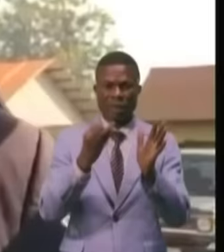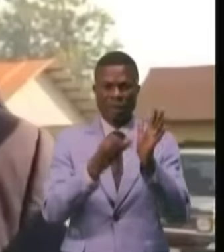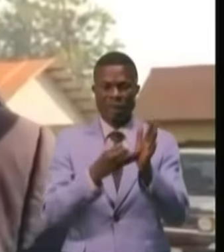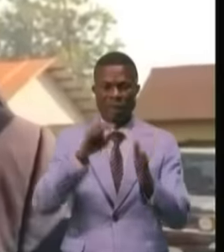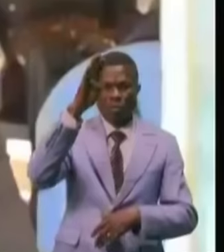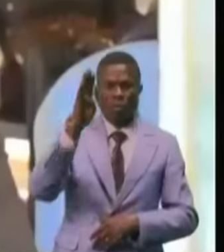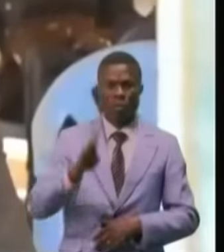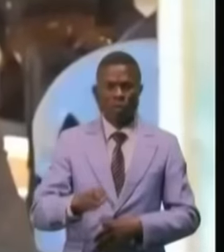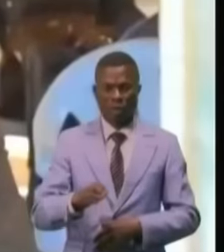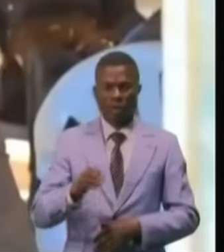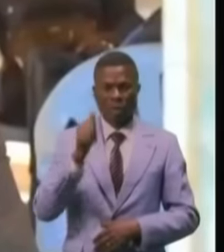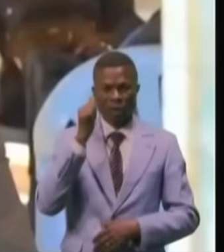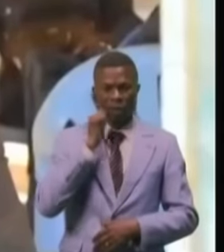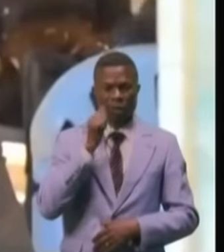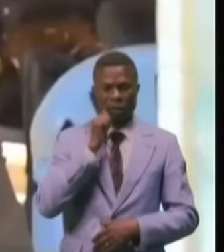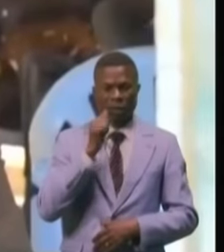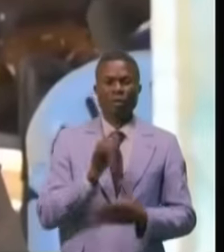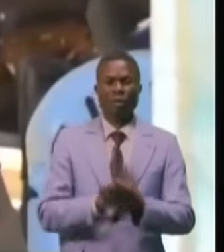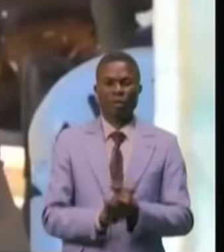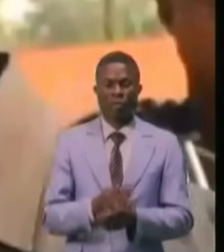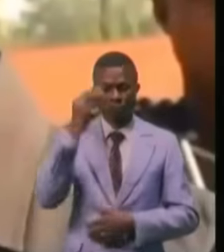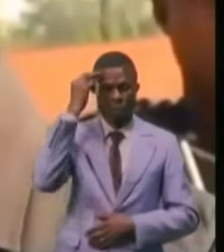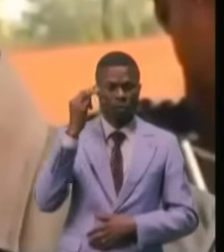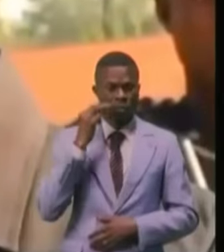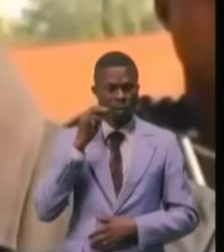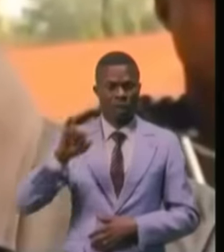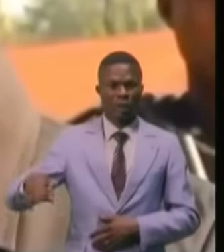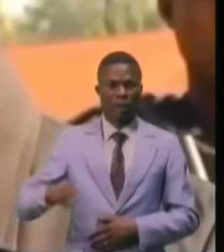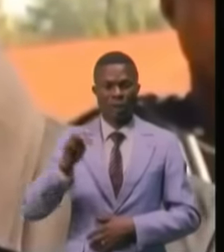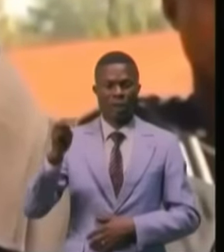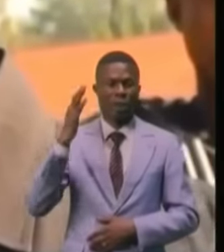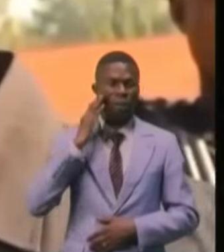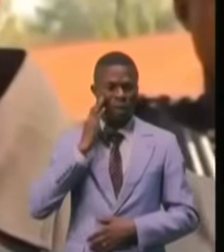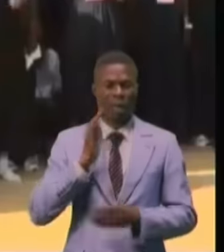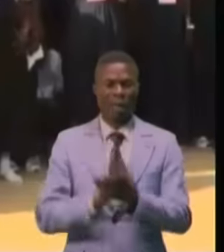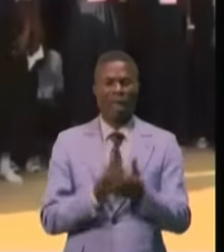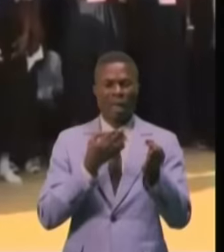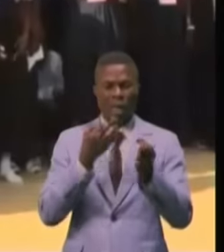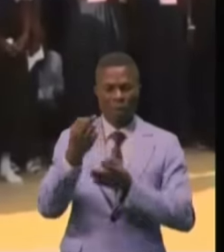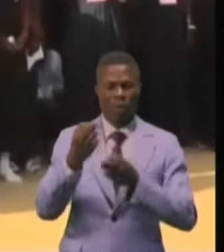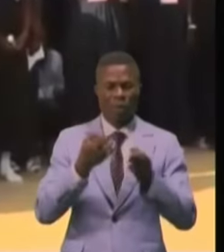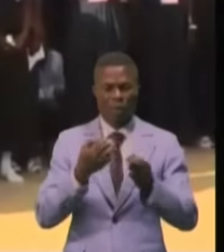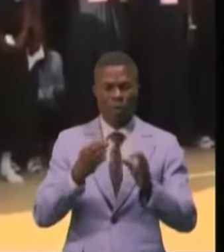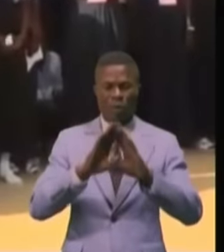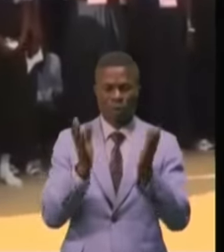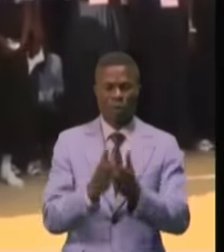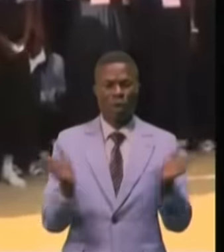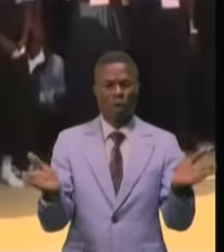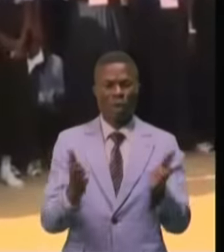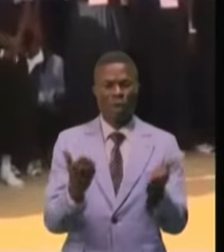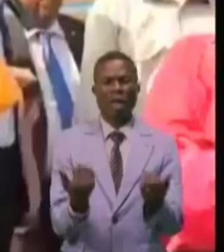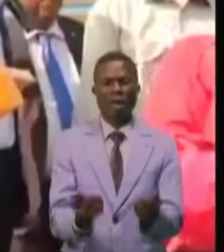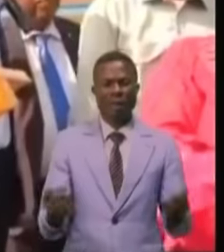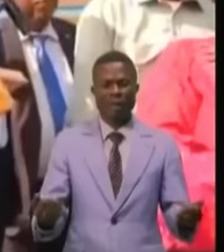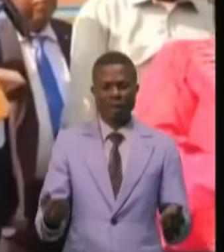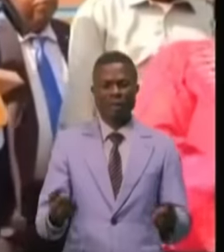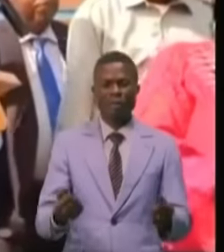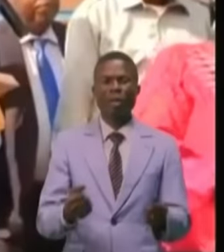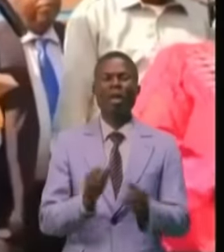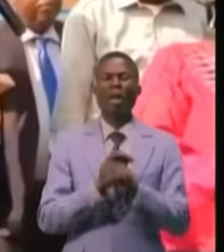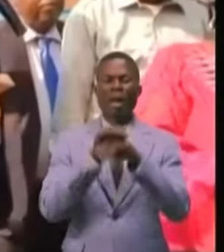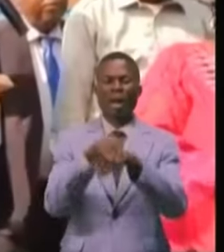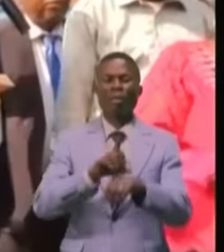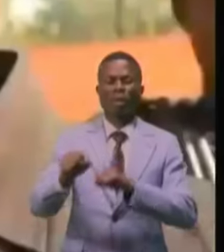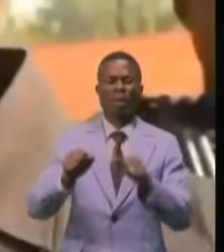48,7%. Prenant la parole, le ministre Jean-Malombo Mpassi, au nom du gouverneur, a réconforté ce blé blond de la 8e à passer un